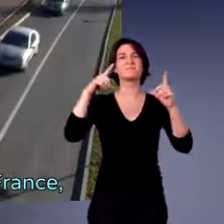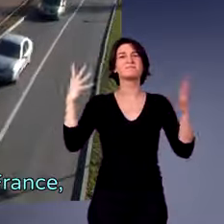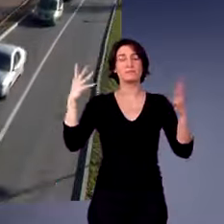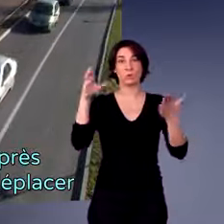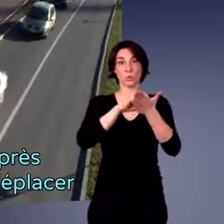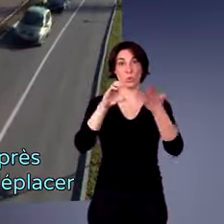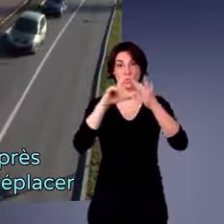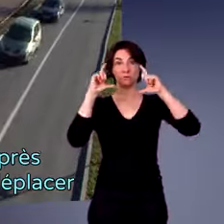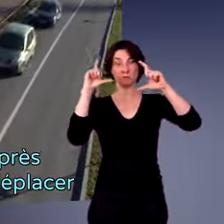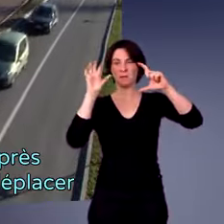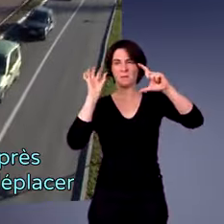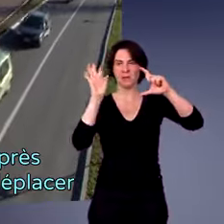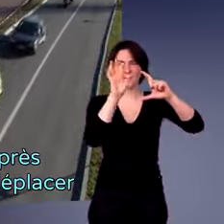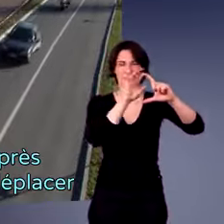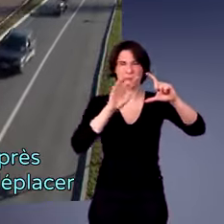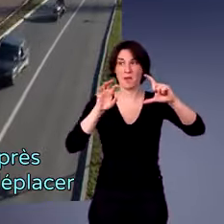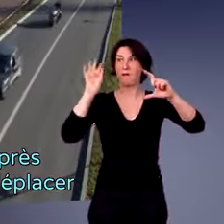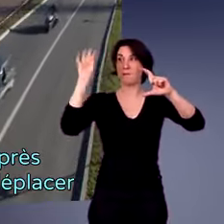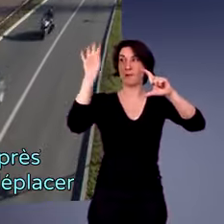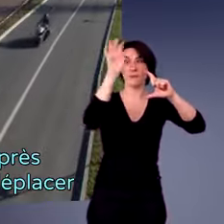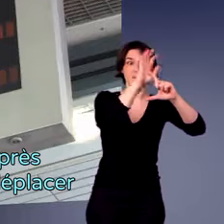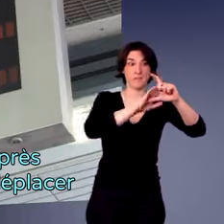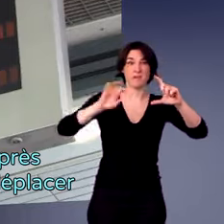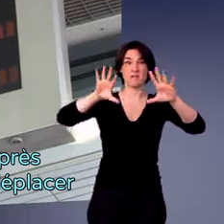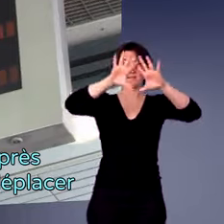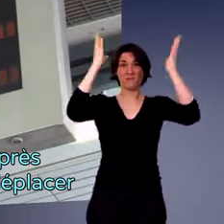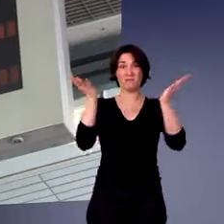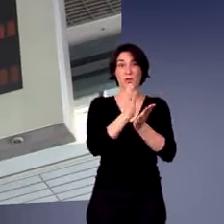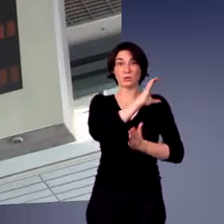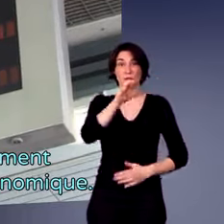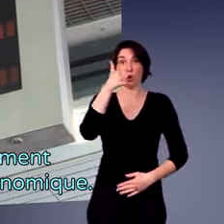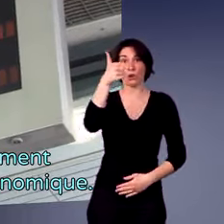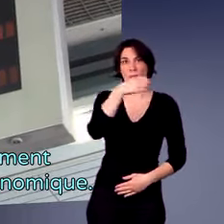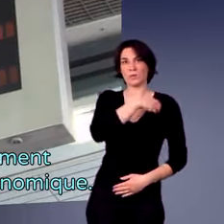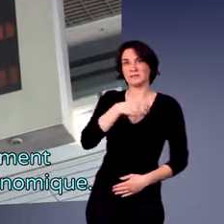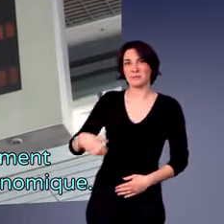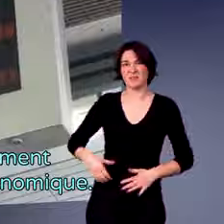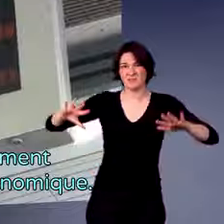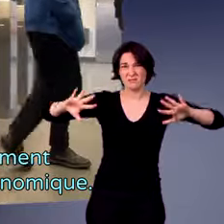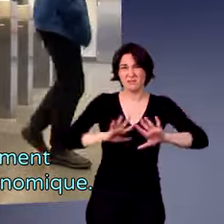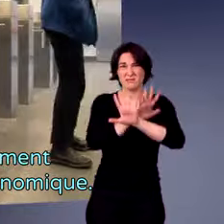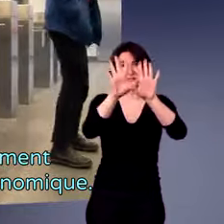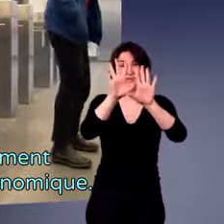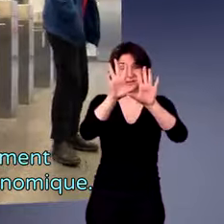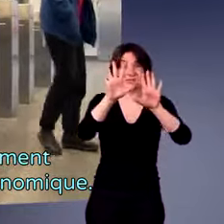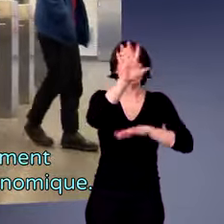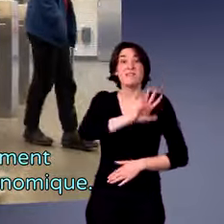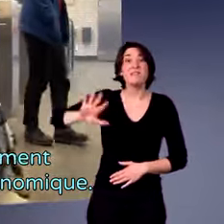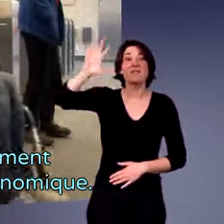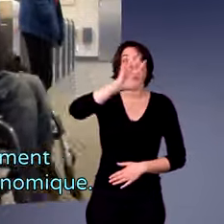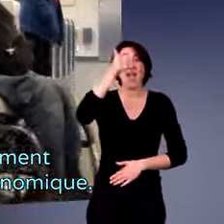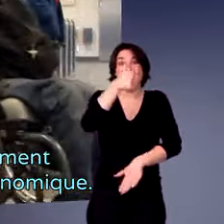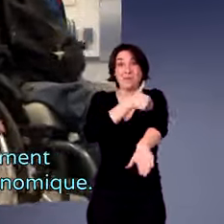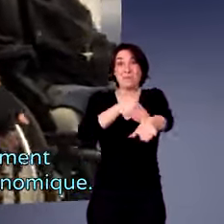France le réseau tiseo permet à près d'un million d'habitants de se déplacer et de participer ainsi pleinement à la vie